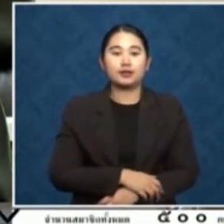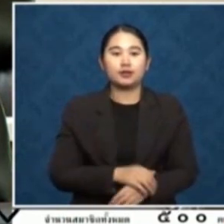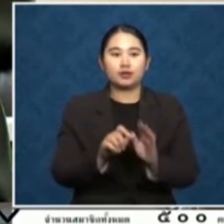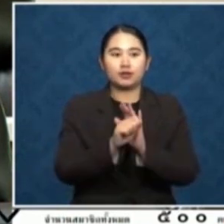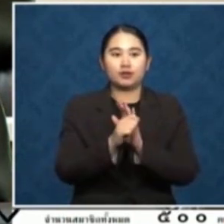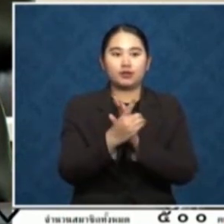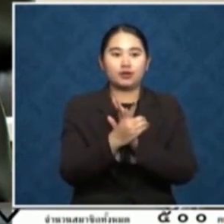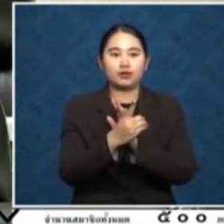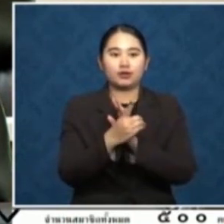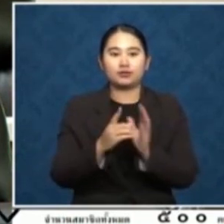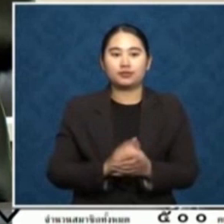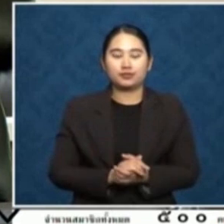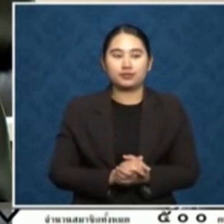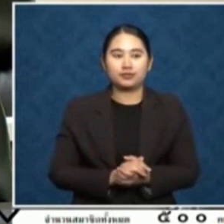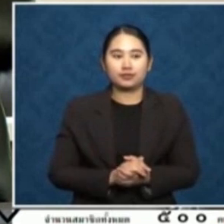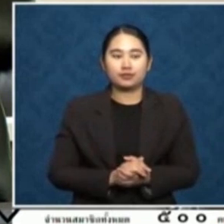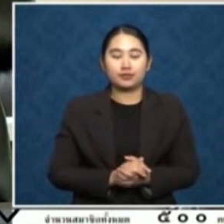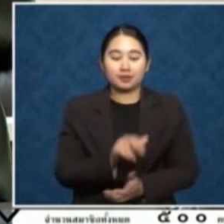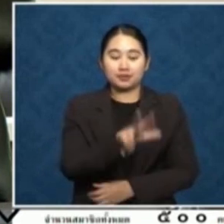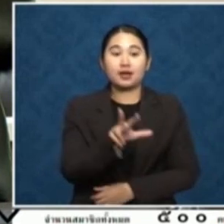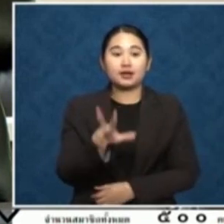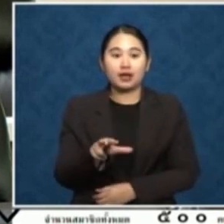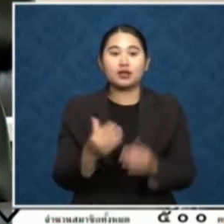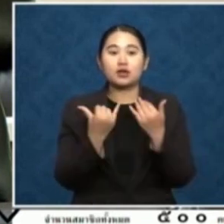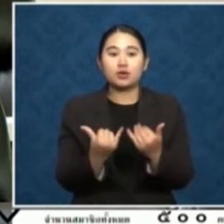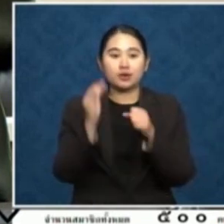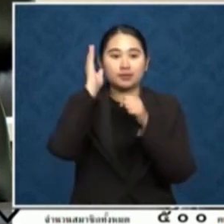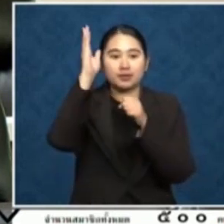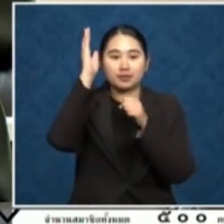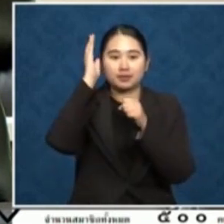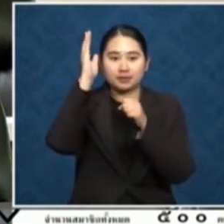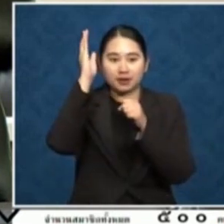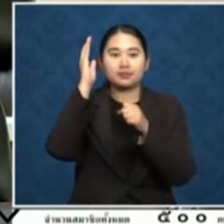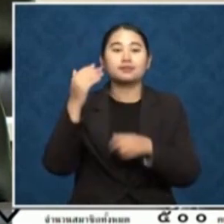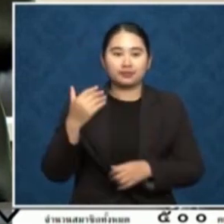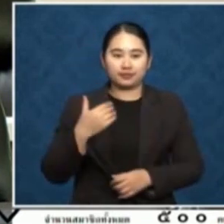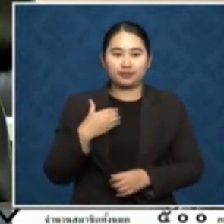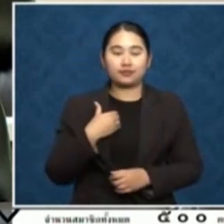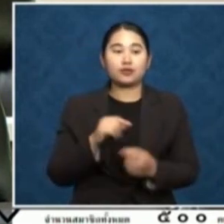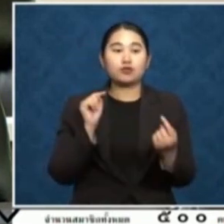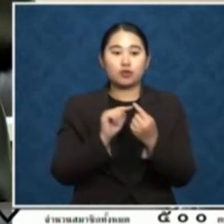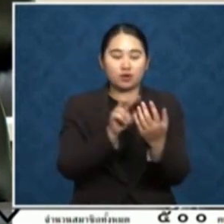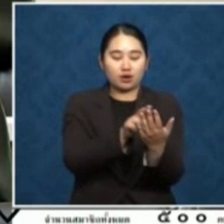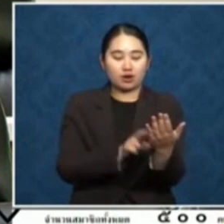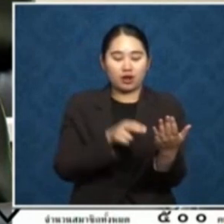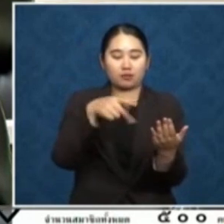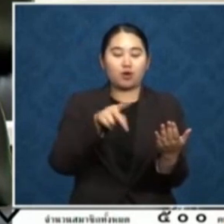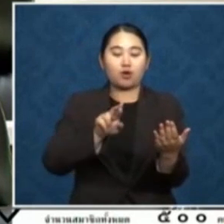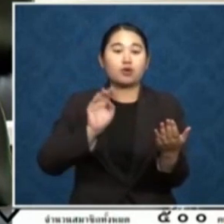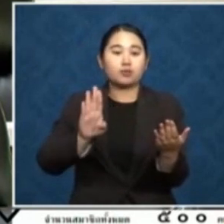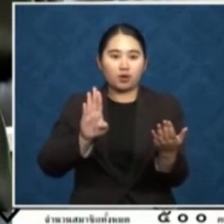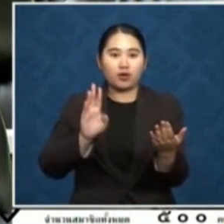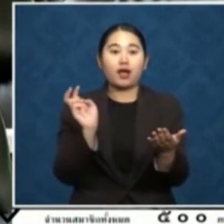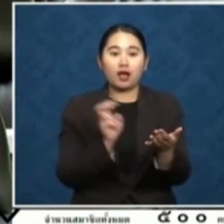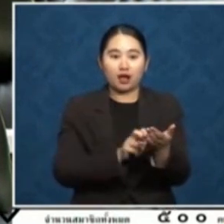ภาผู้แทนราษฎรจังหวัดอุดรธานีพรรคเพื่อไทยท่านประธานครับผมขออนุญาตในการที่จะร่วมอภิปราย